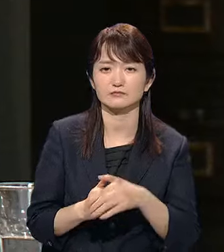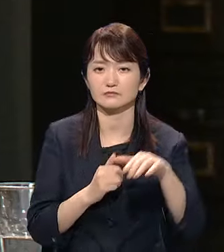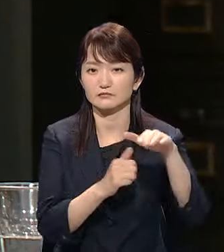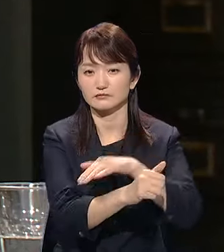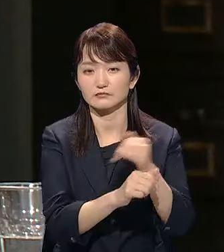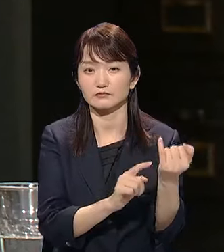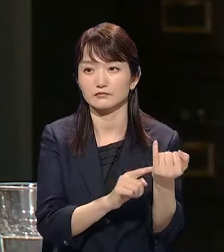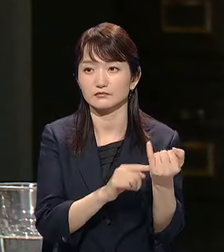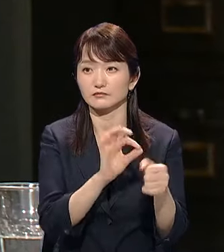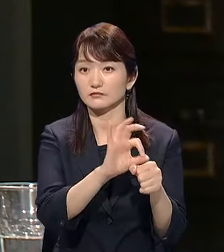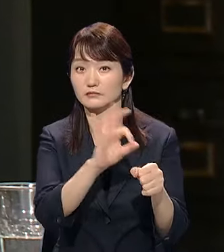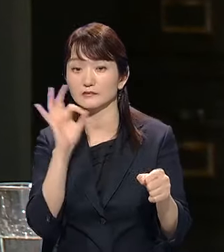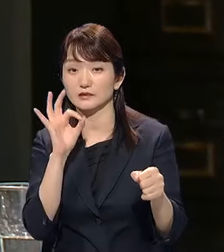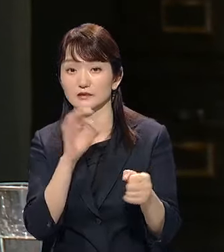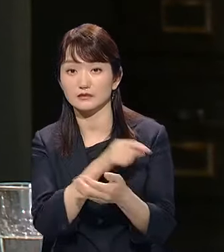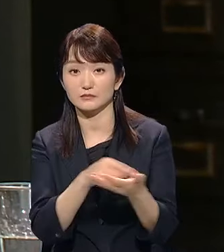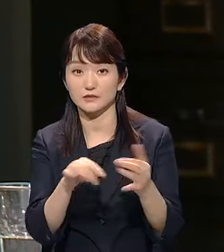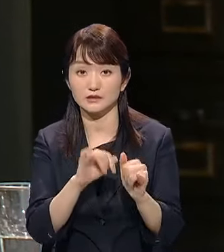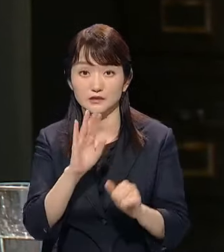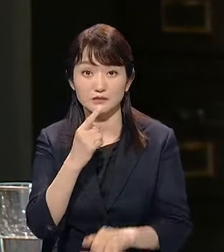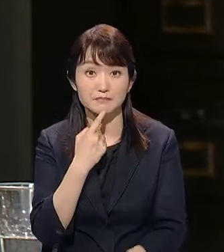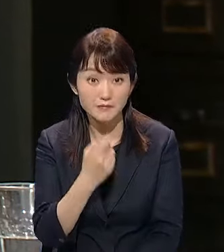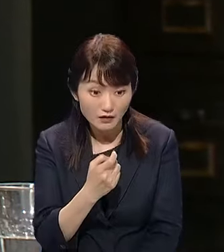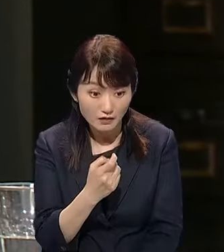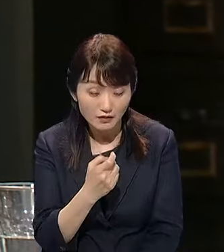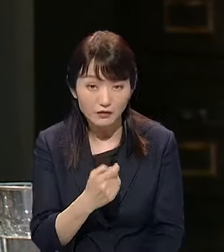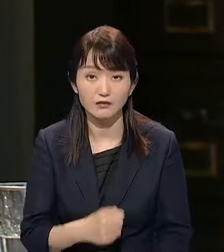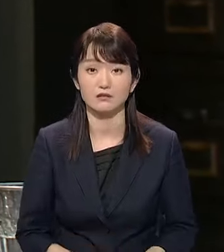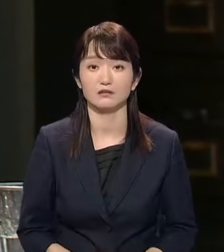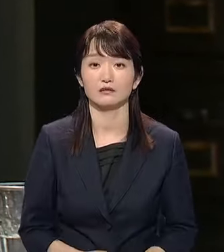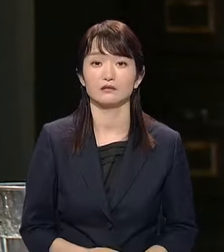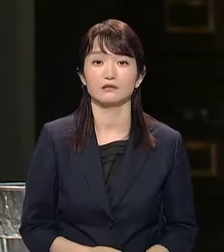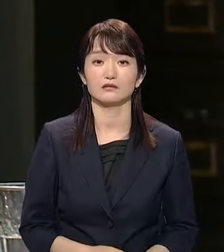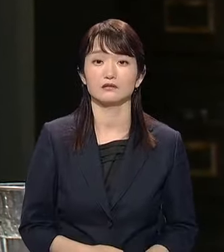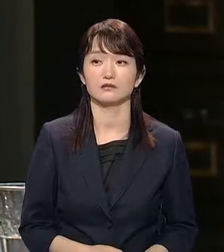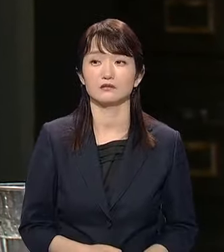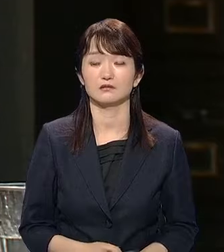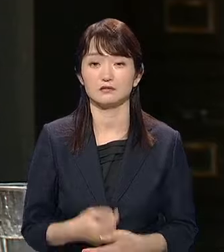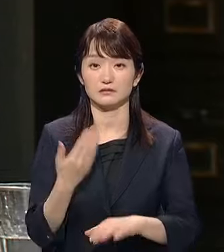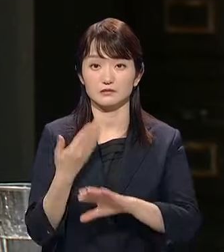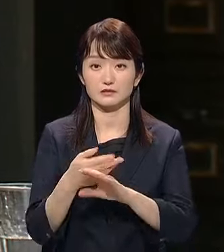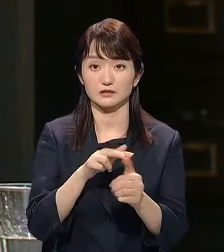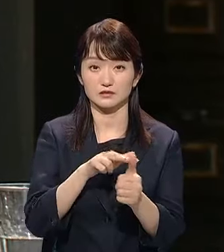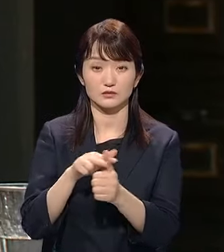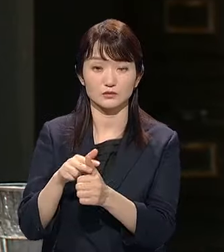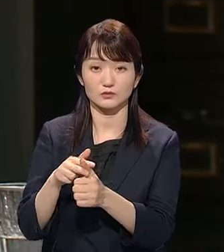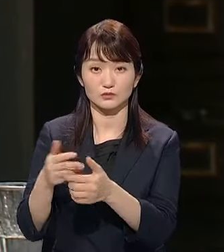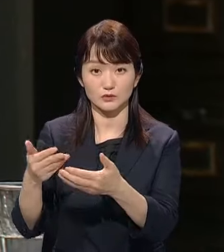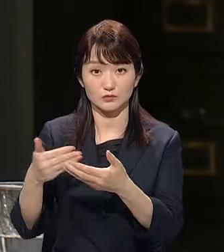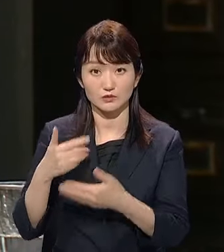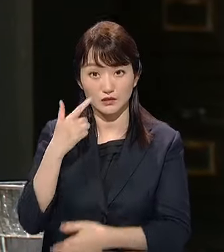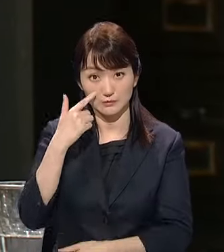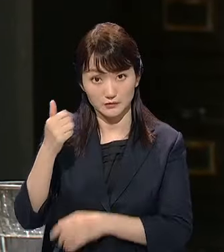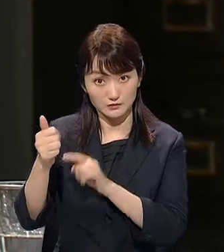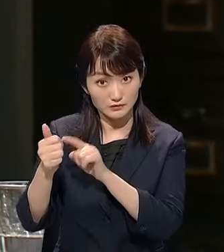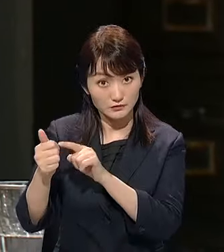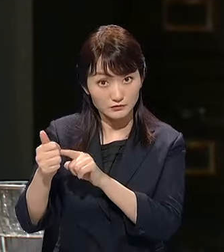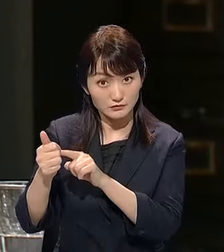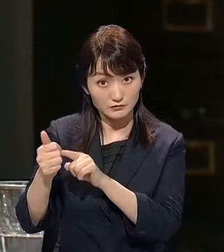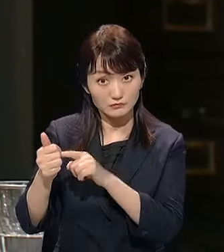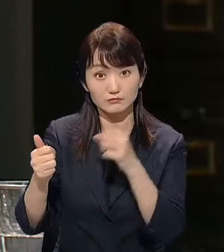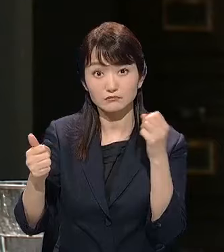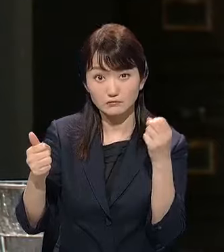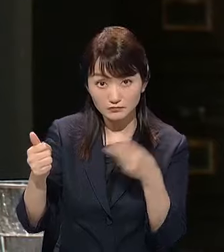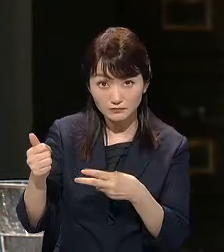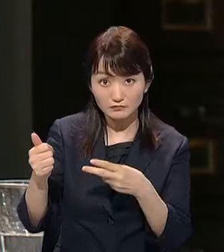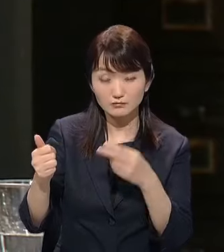10년 전에는 피해자가 될 뻔했던 거예요. 자, 저희가 또 다른 이런 정보를 얻게 된 이상 그 아버지 있잖아요. 아버지한테